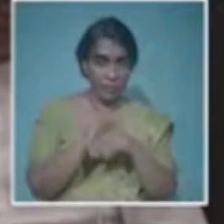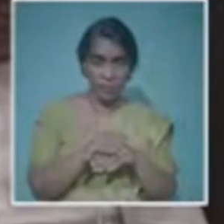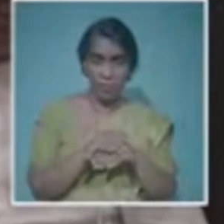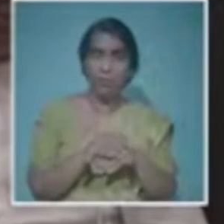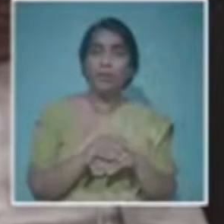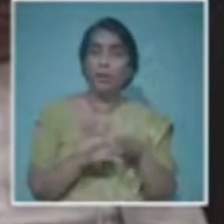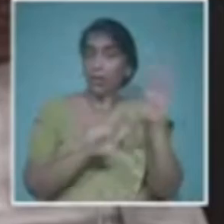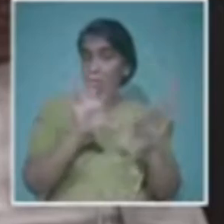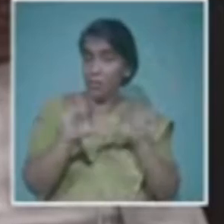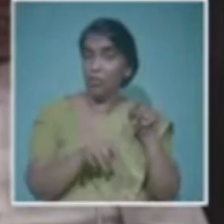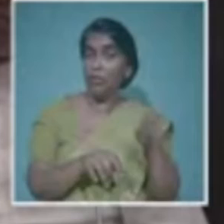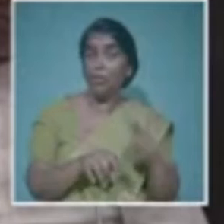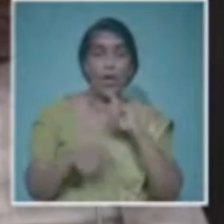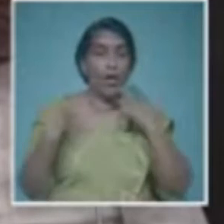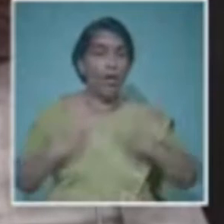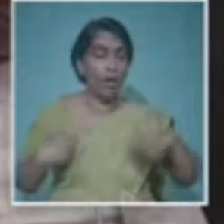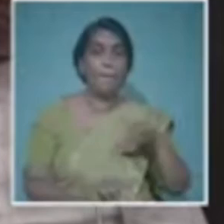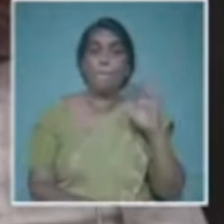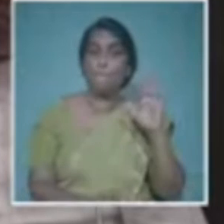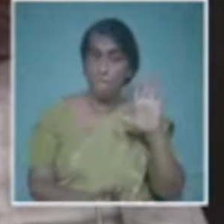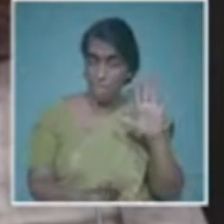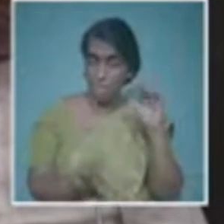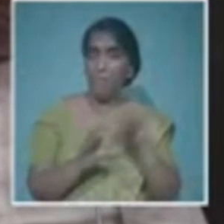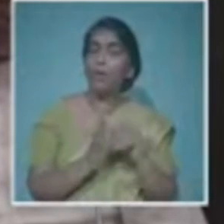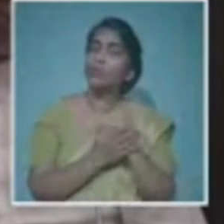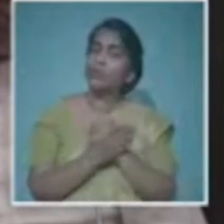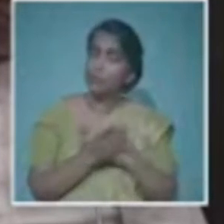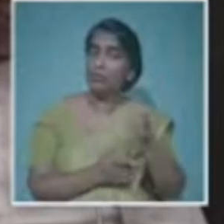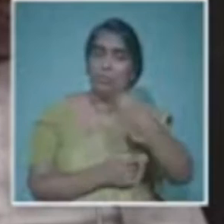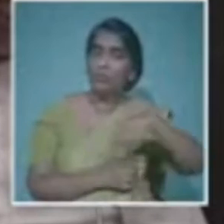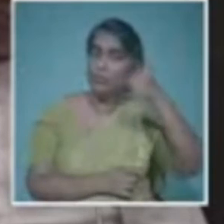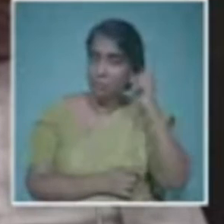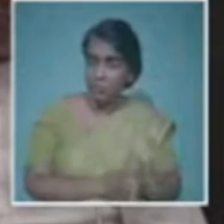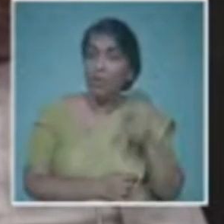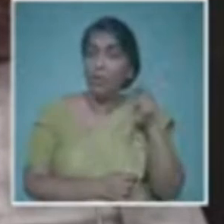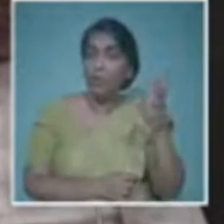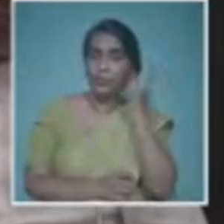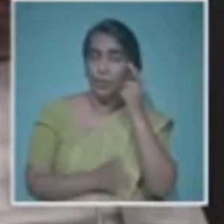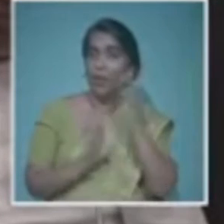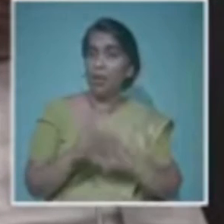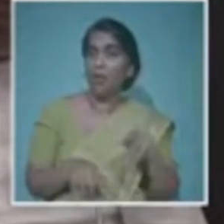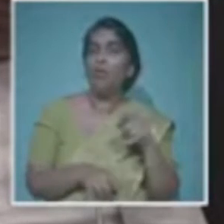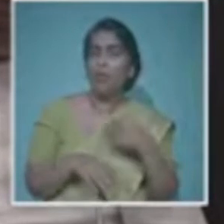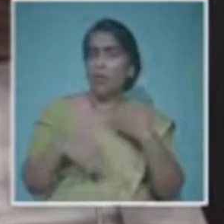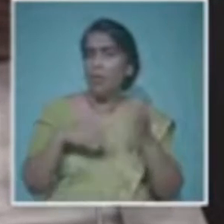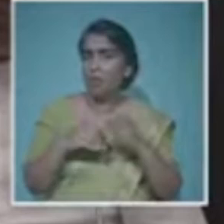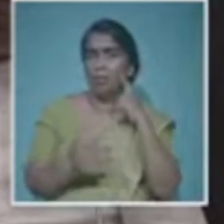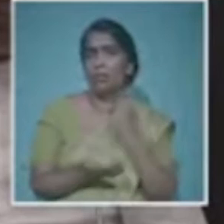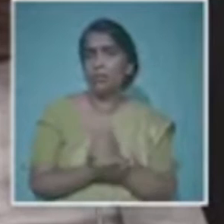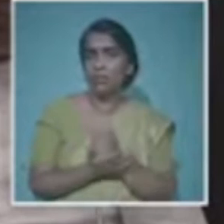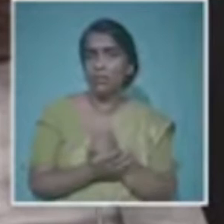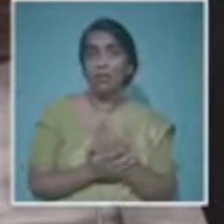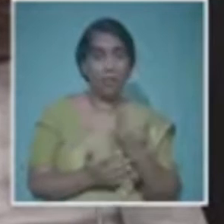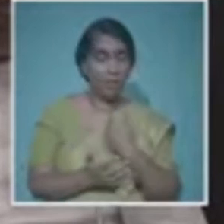ඉන්නවා, තෝරගත්ත ලෝයර්ස්ලා 5 දෙනෙක් ඉන්නවා. මේ සියලු දෙනා එකඟ වෙලා ඔවුන් දන්නවා මේ දරුවෝ මුහුණ දෙන ප්‍රබාදය.